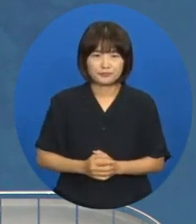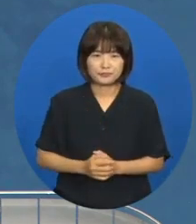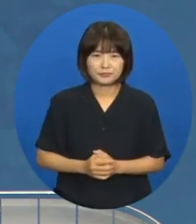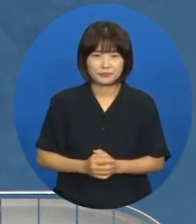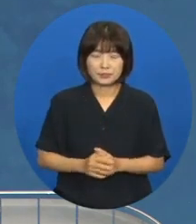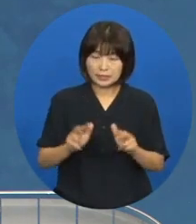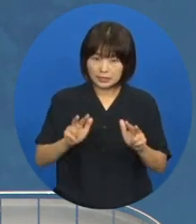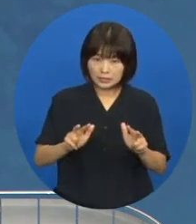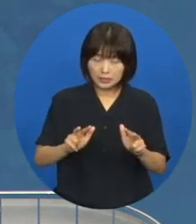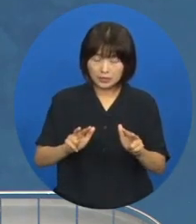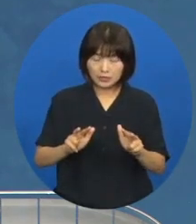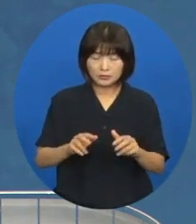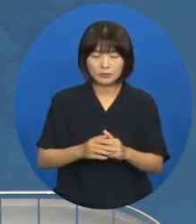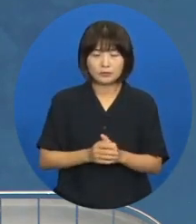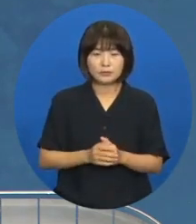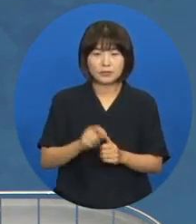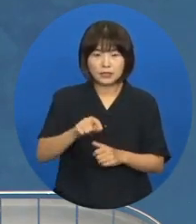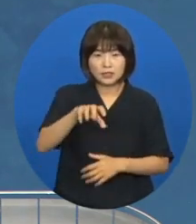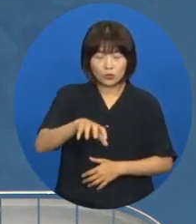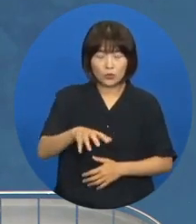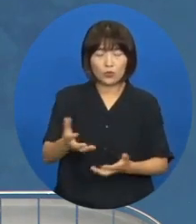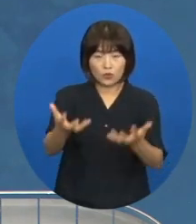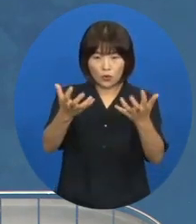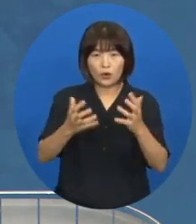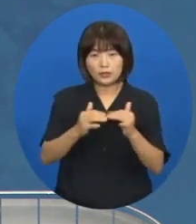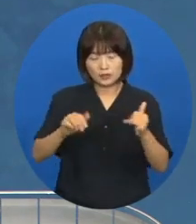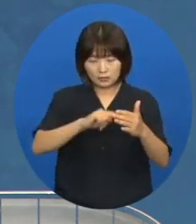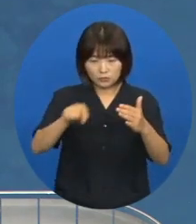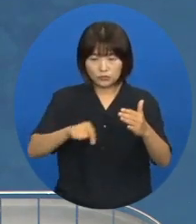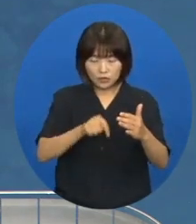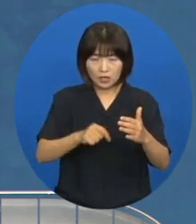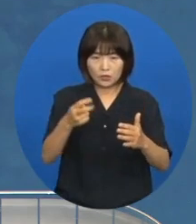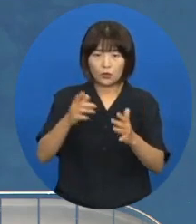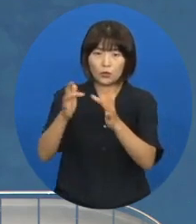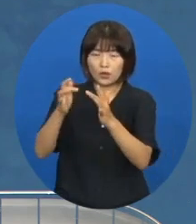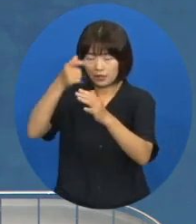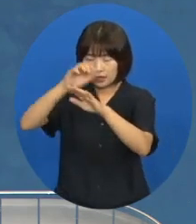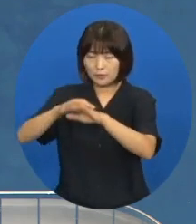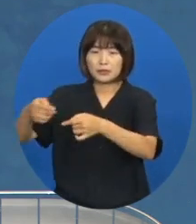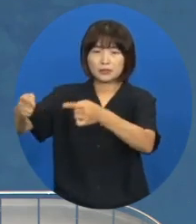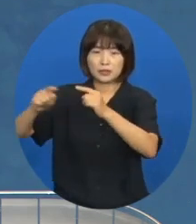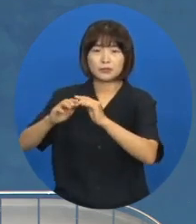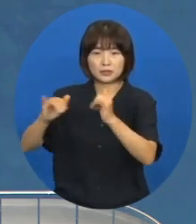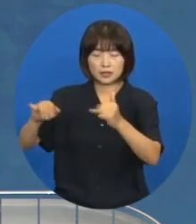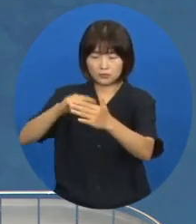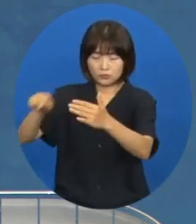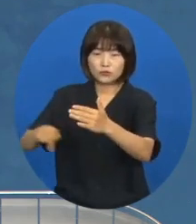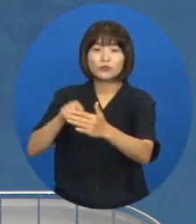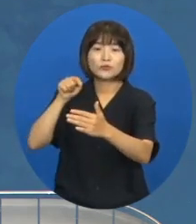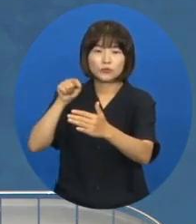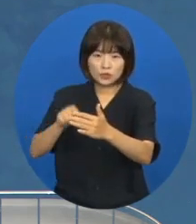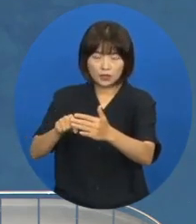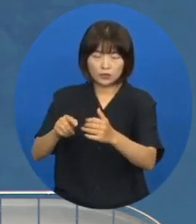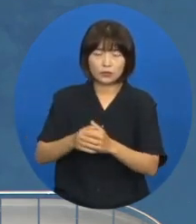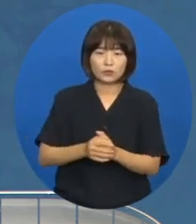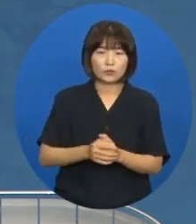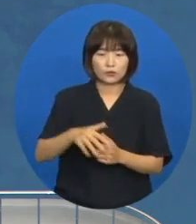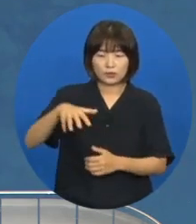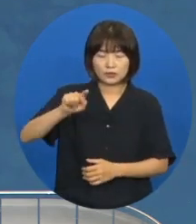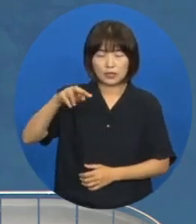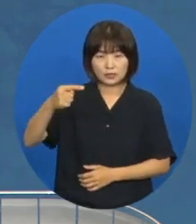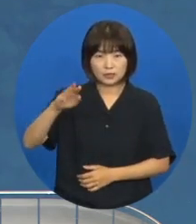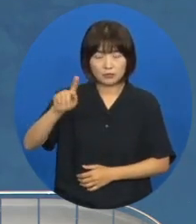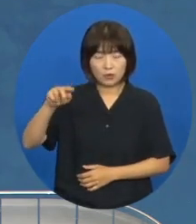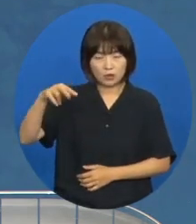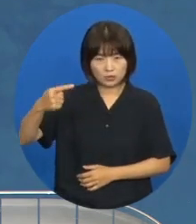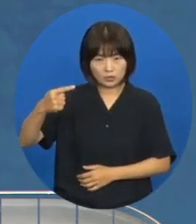시간 여기 계신 여러분들 중에 또 영상으로 이 설교를 듣는 분들 중에도 이 차드 버드가 말했던